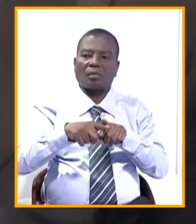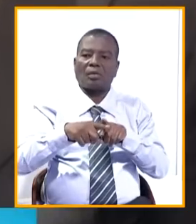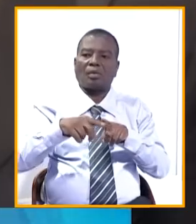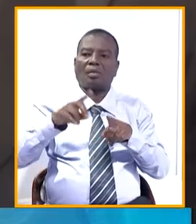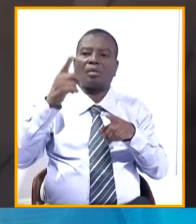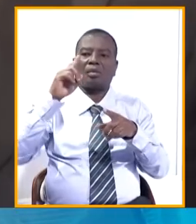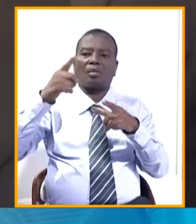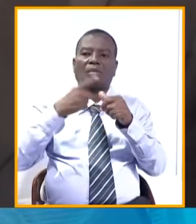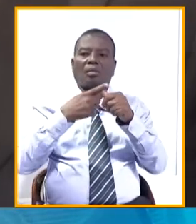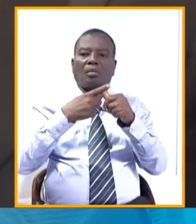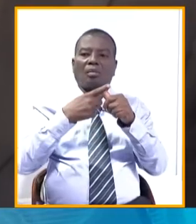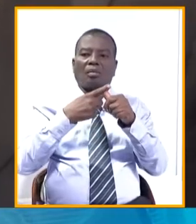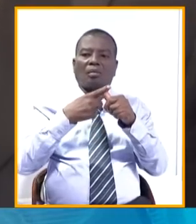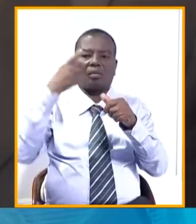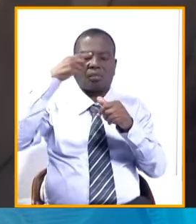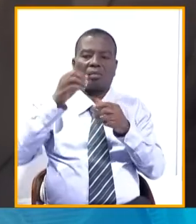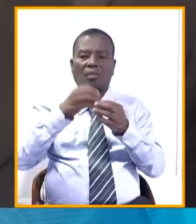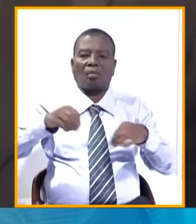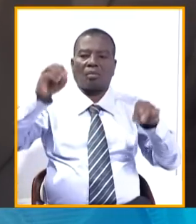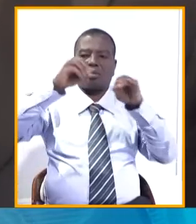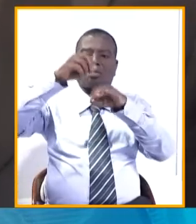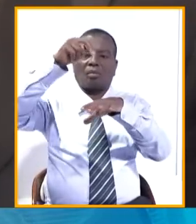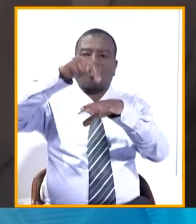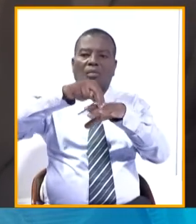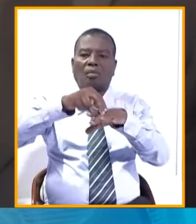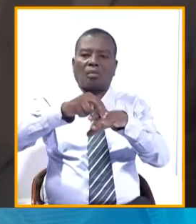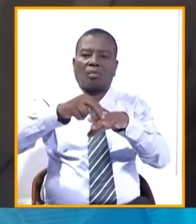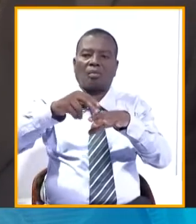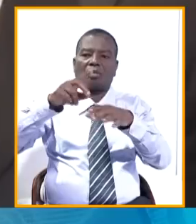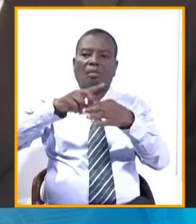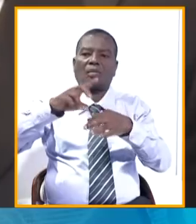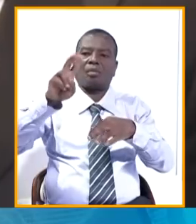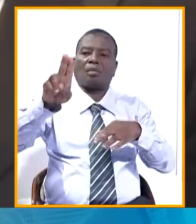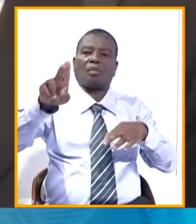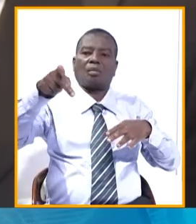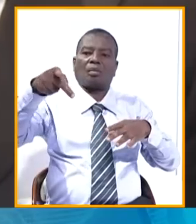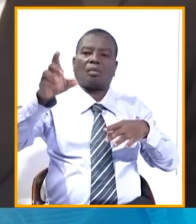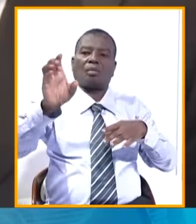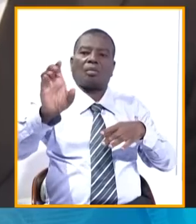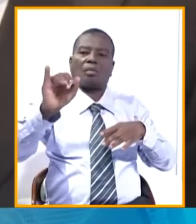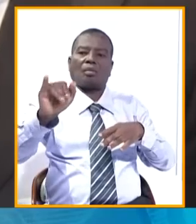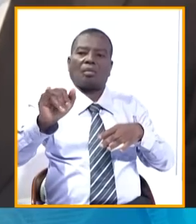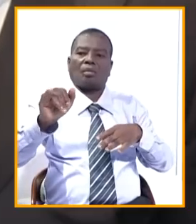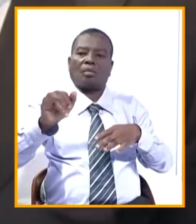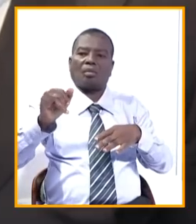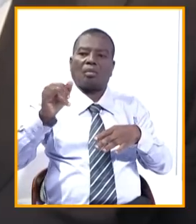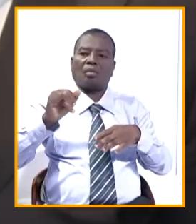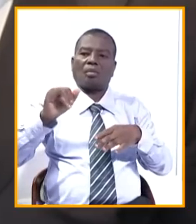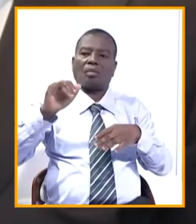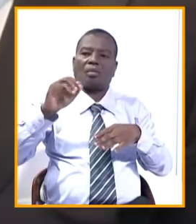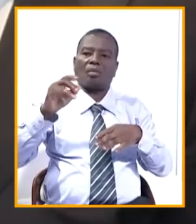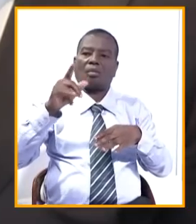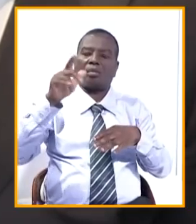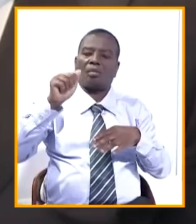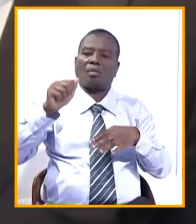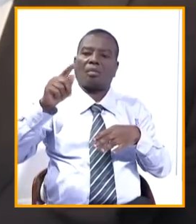d'une part, pour l'organisation de l'UPSI, compte tenu de ce que la Troïka